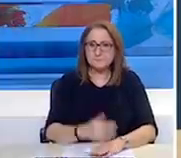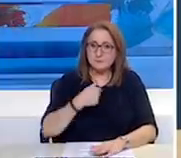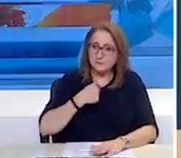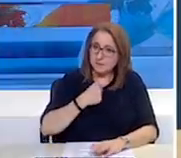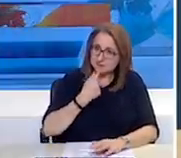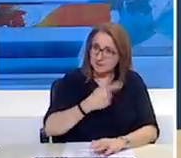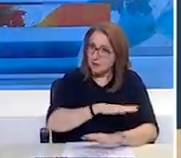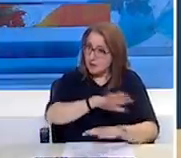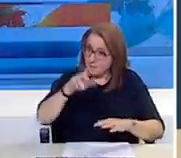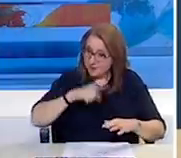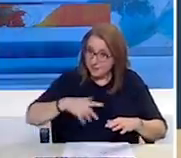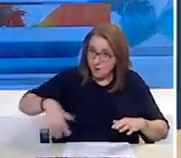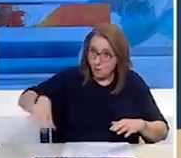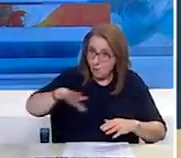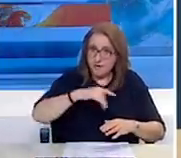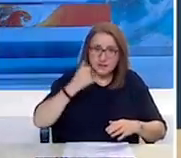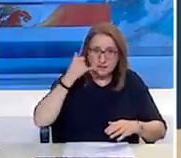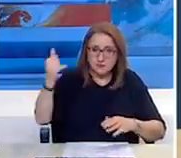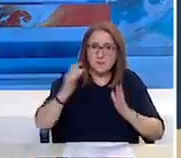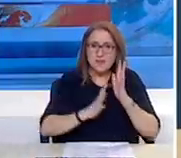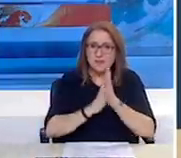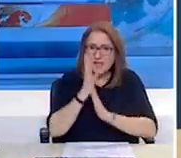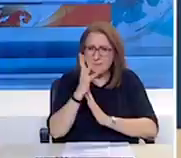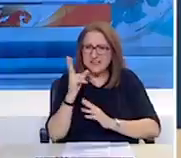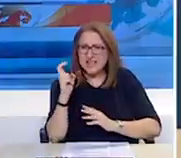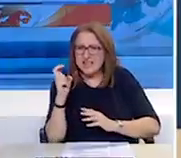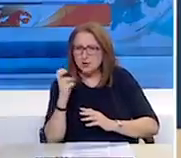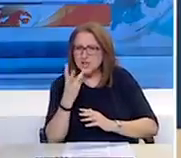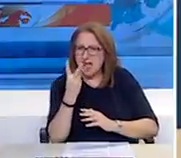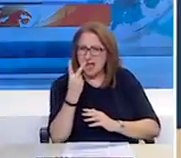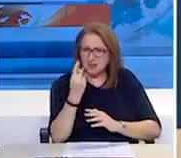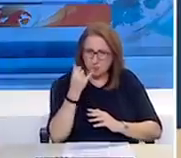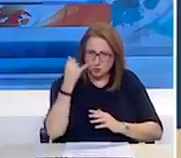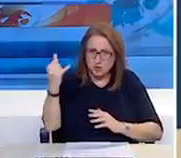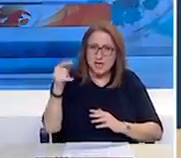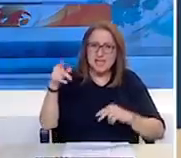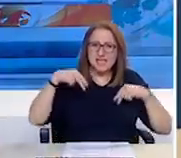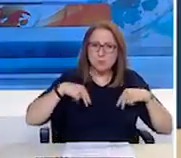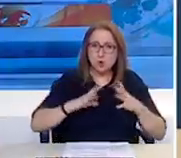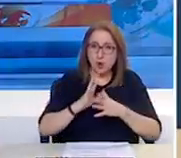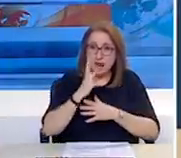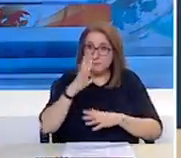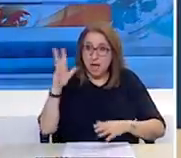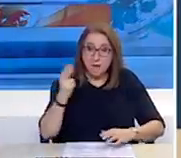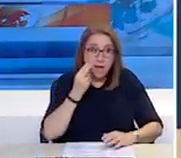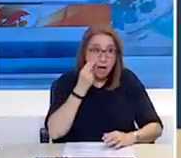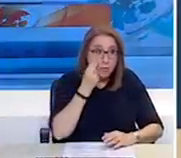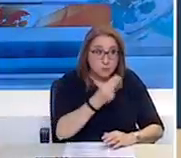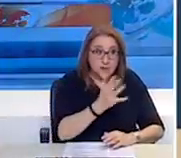ότι μπορούν μέσω του τηλεφωνικού κέντρου 1520 του Υπουργείου Ανάπτυξης να καταγγέλουν τυχόν φαινόμενα μη τήρησης των